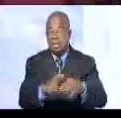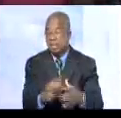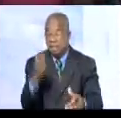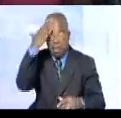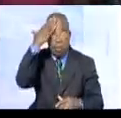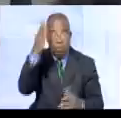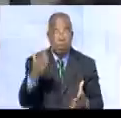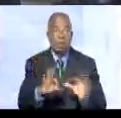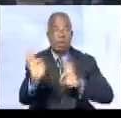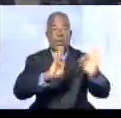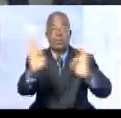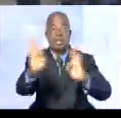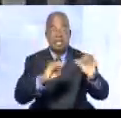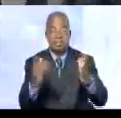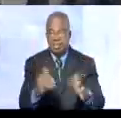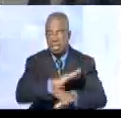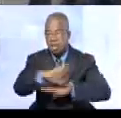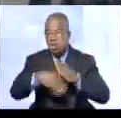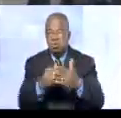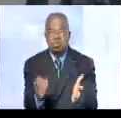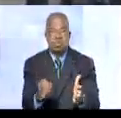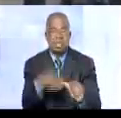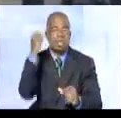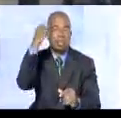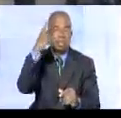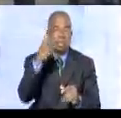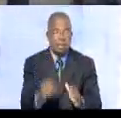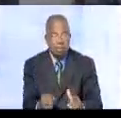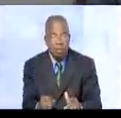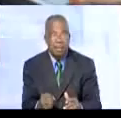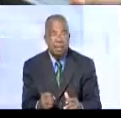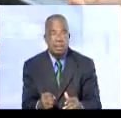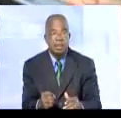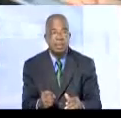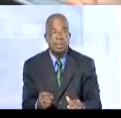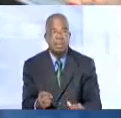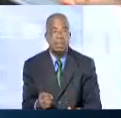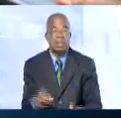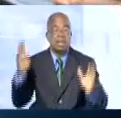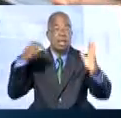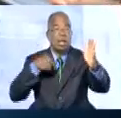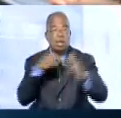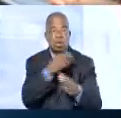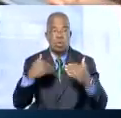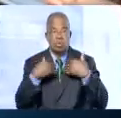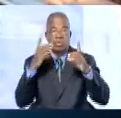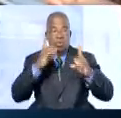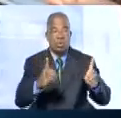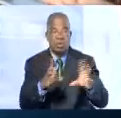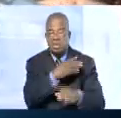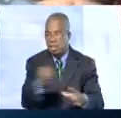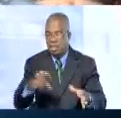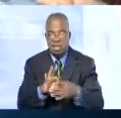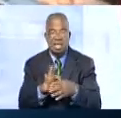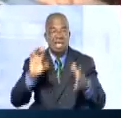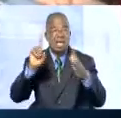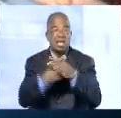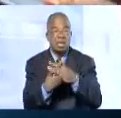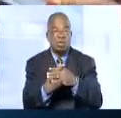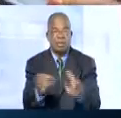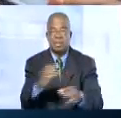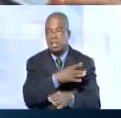et le ministre des Ressources animales et halieutiques de Côte d'Ivoire l'ont portée à leurs hôtes. Nous avons décidé de commencer à mettre